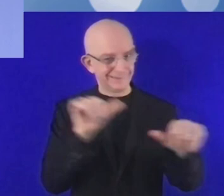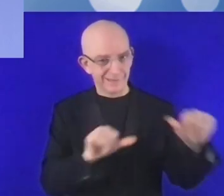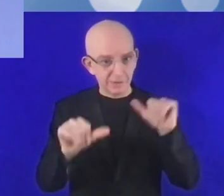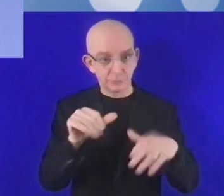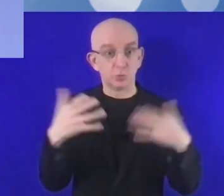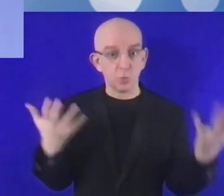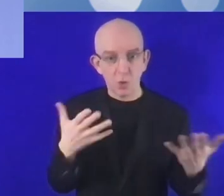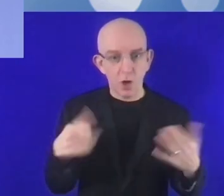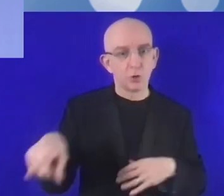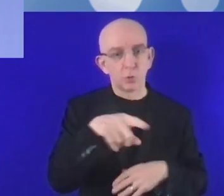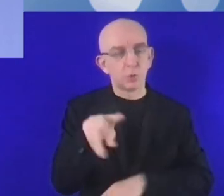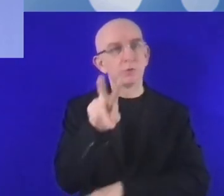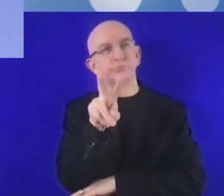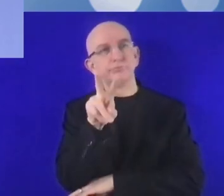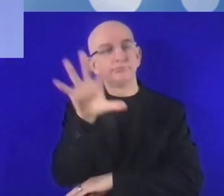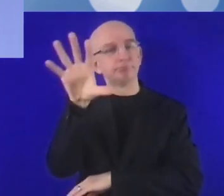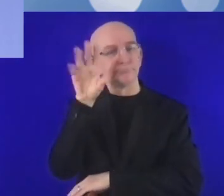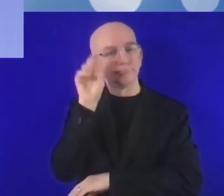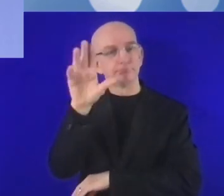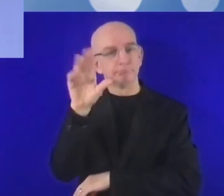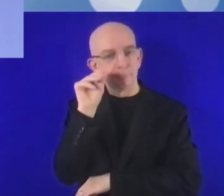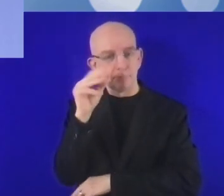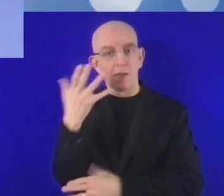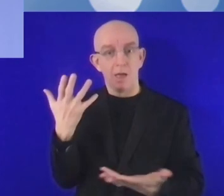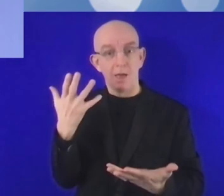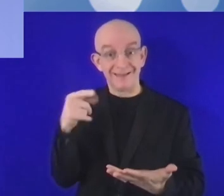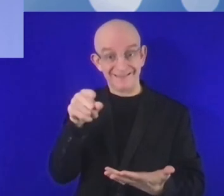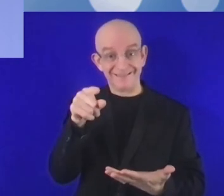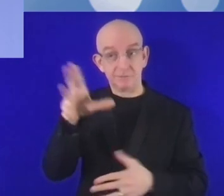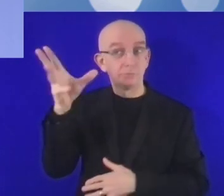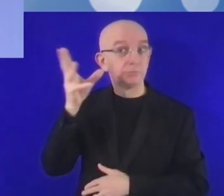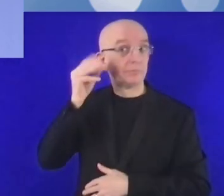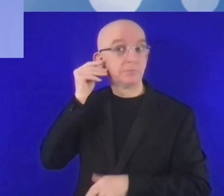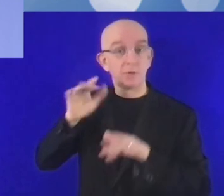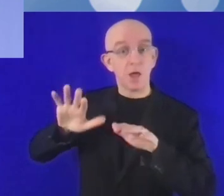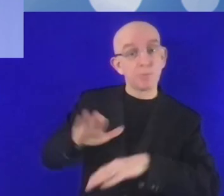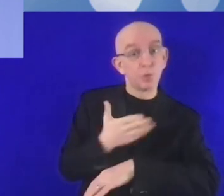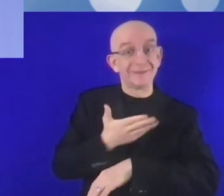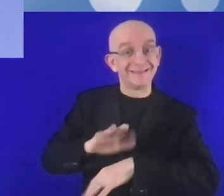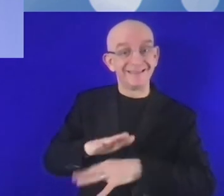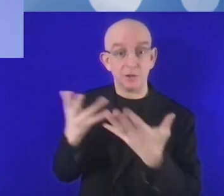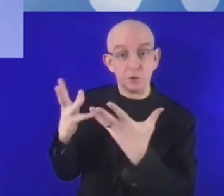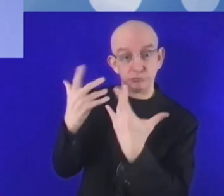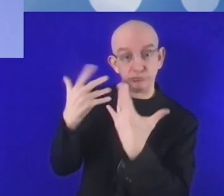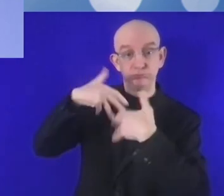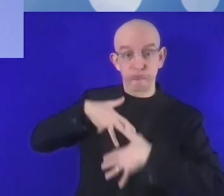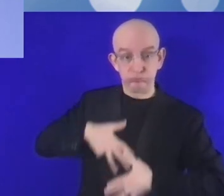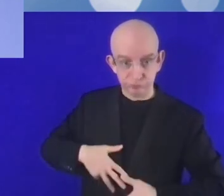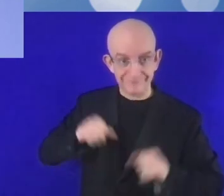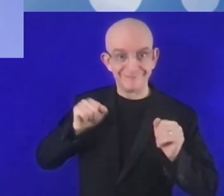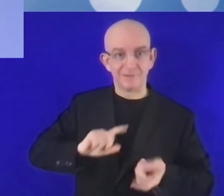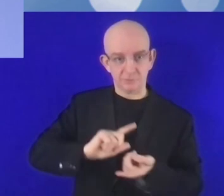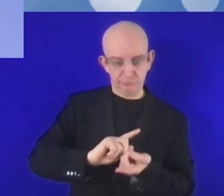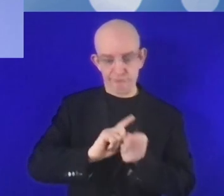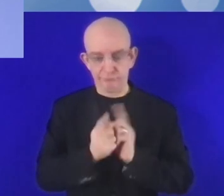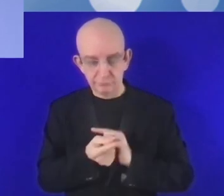科学证明这些声音对我们是有非常感受的，对我们的身体是感受。作为音乐来，我们作为一个音乐家，